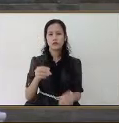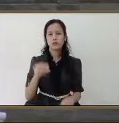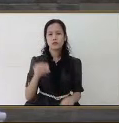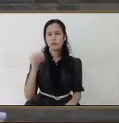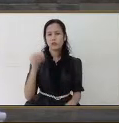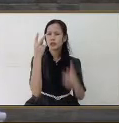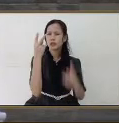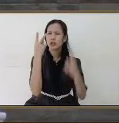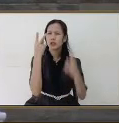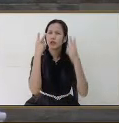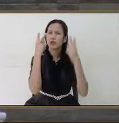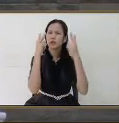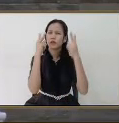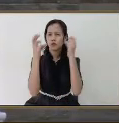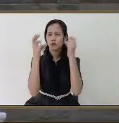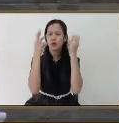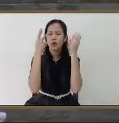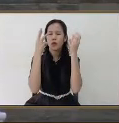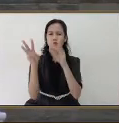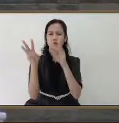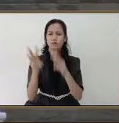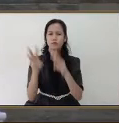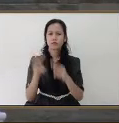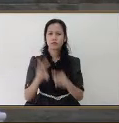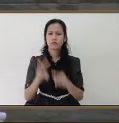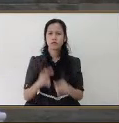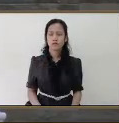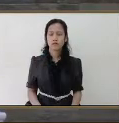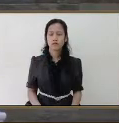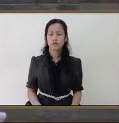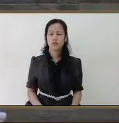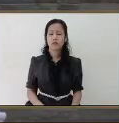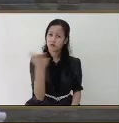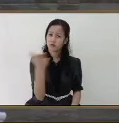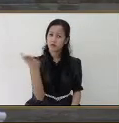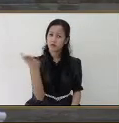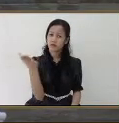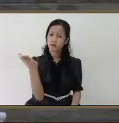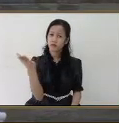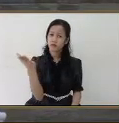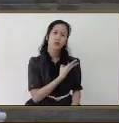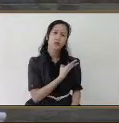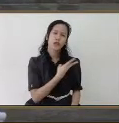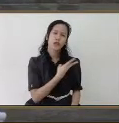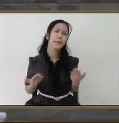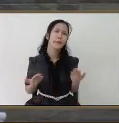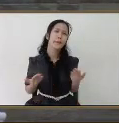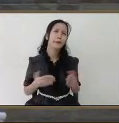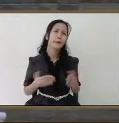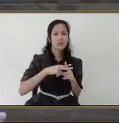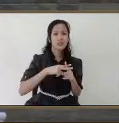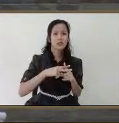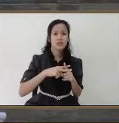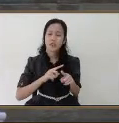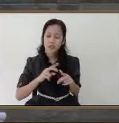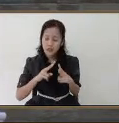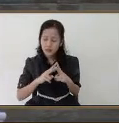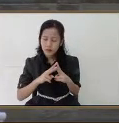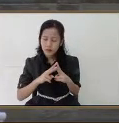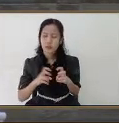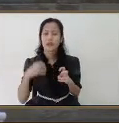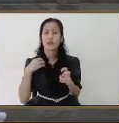Brethren, natutuwa tayo sa discussion on application, but even our pastor is always preaching to us, there's